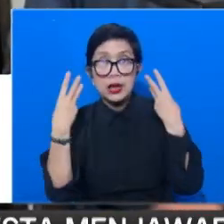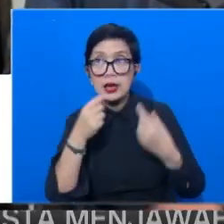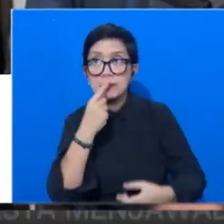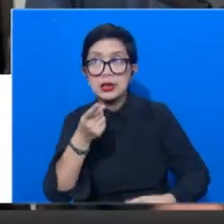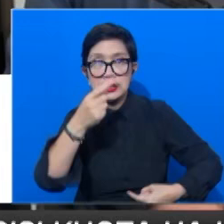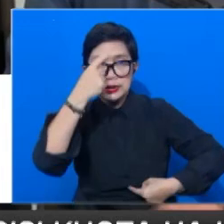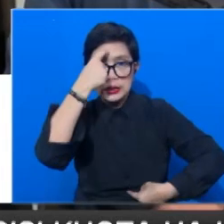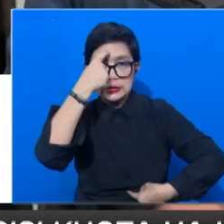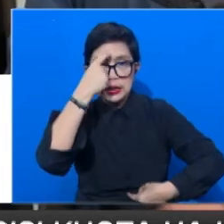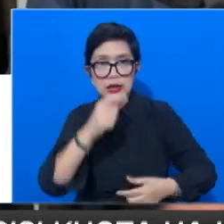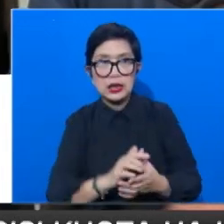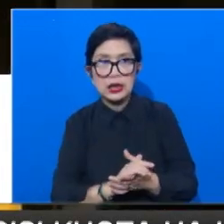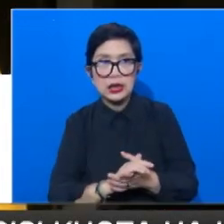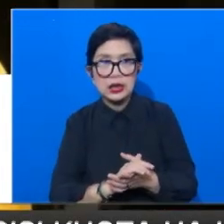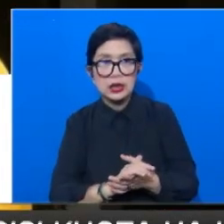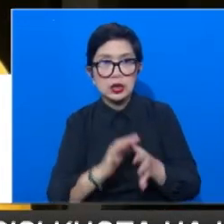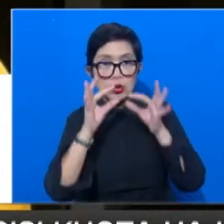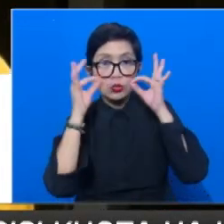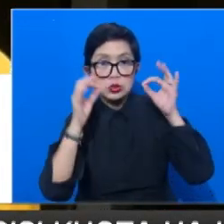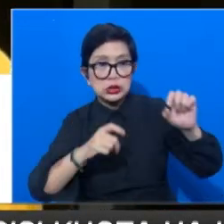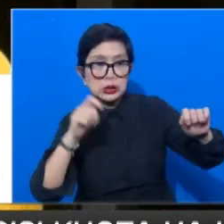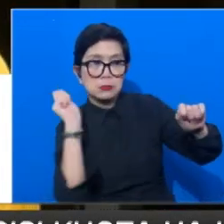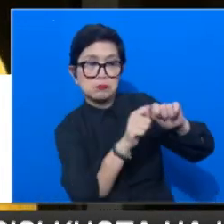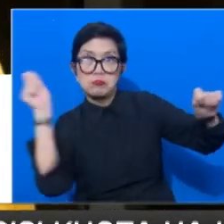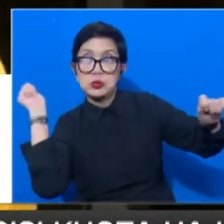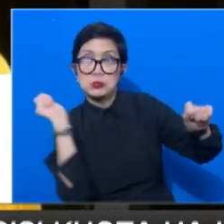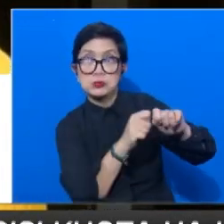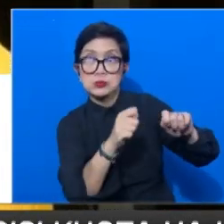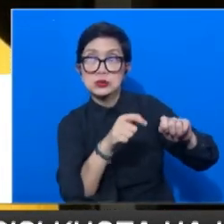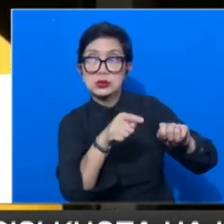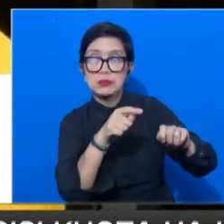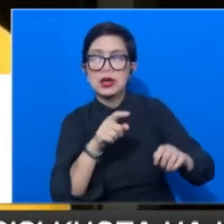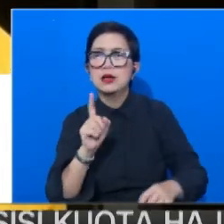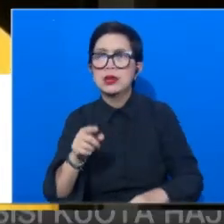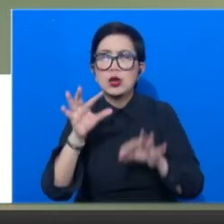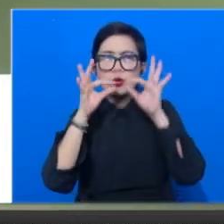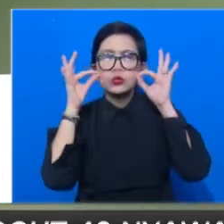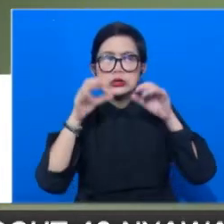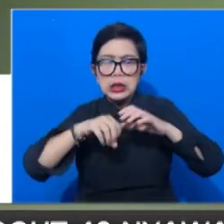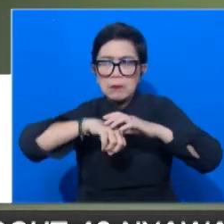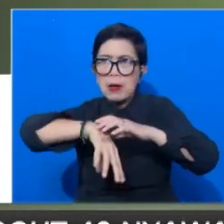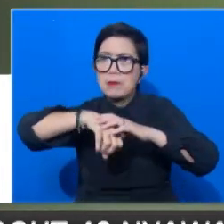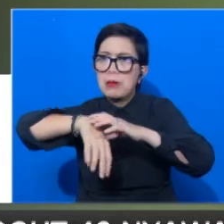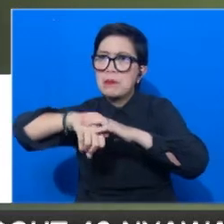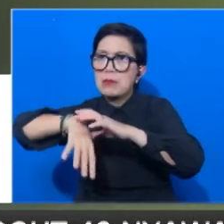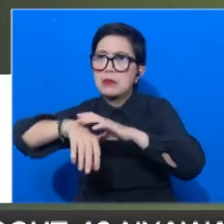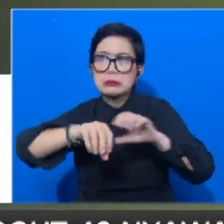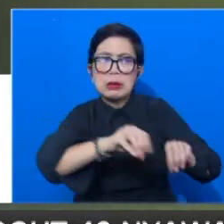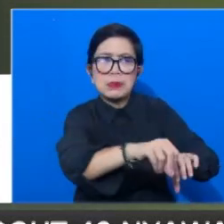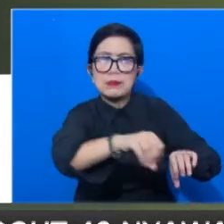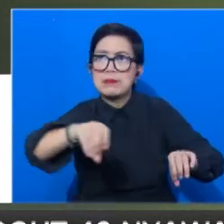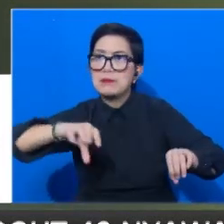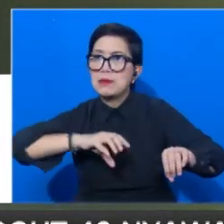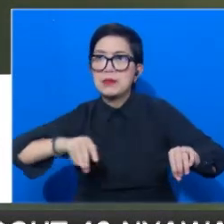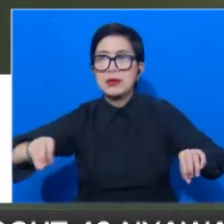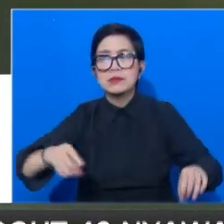tega menyiksa kucing tersebut lantaran kesal kerap buang kotoran sembarangan. Polisi menjerat tersangka